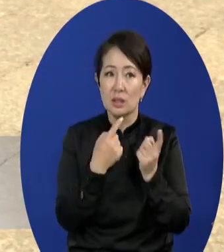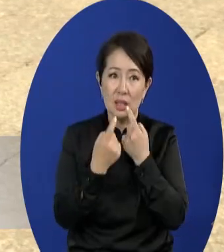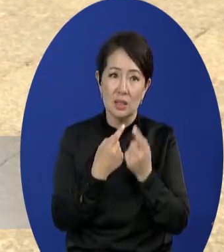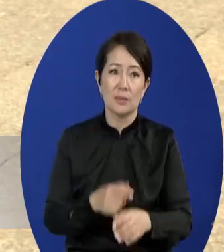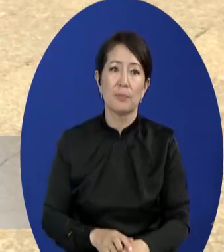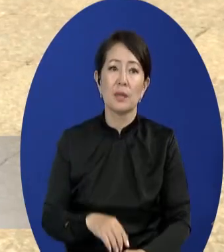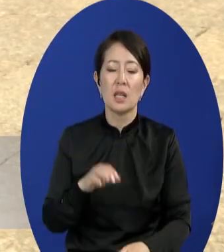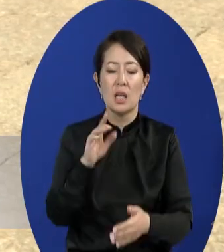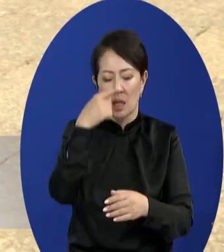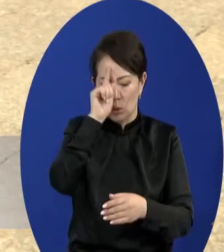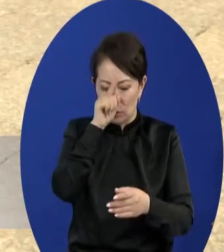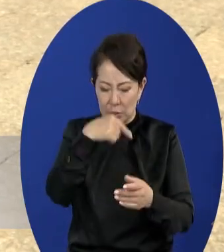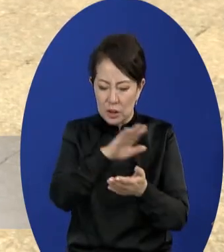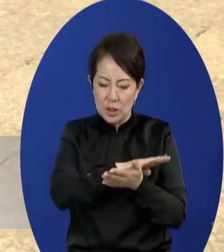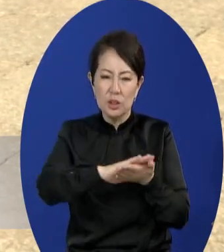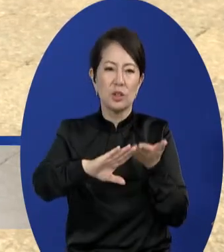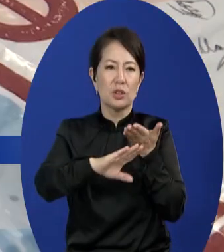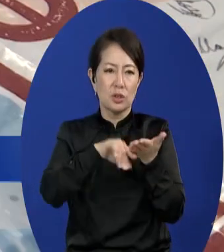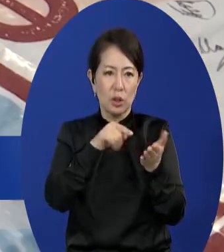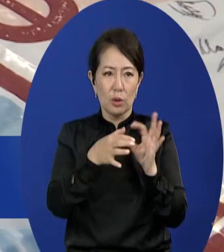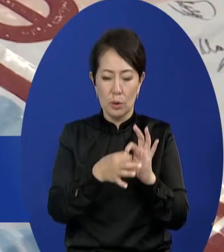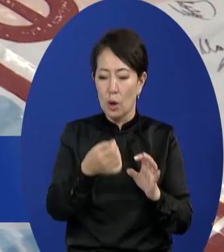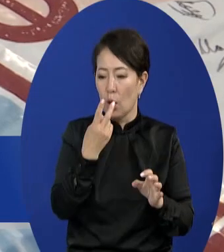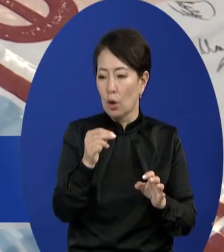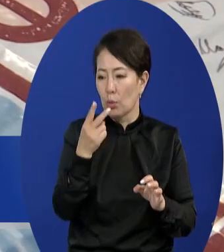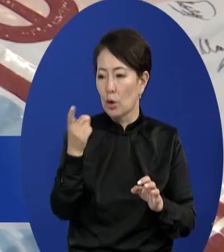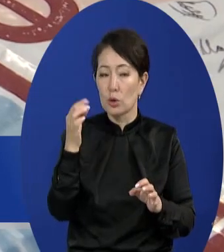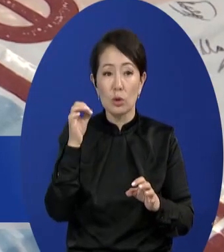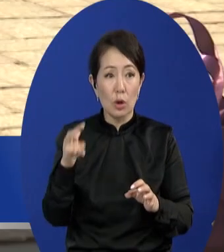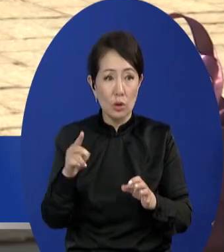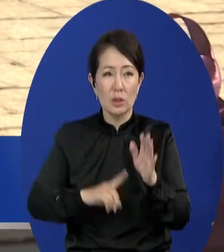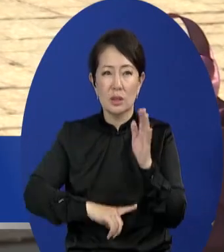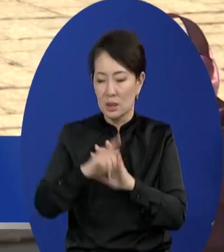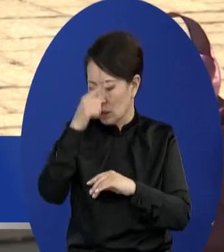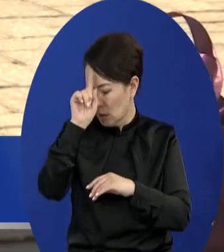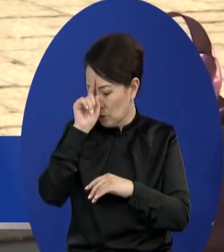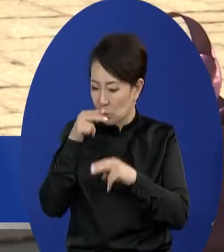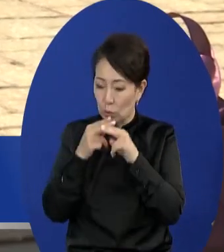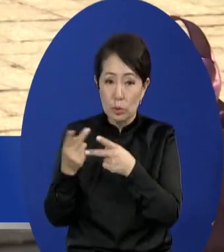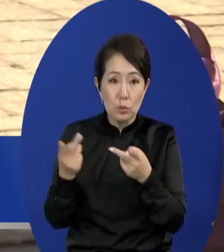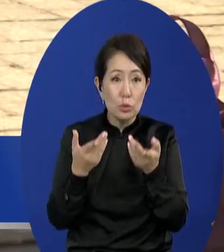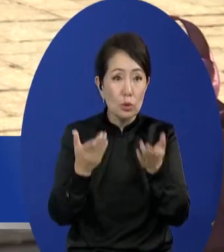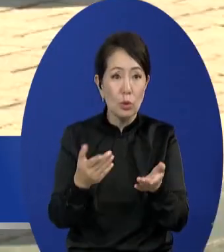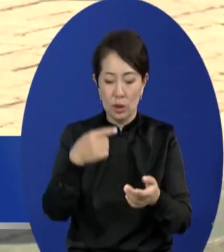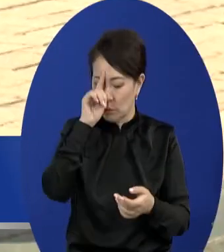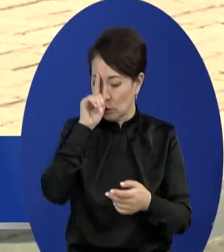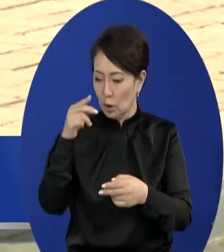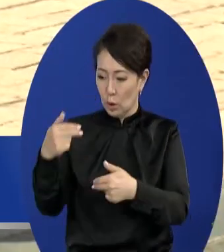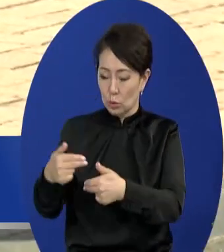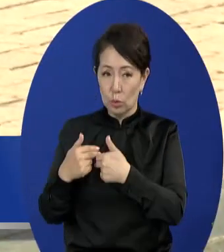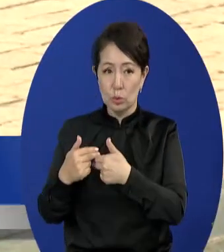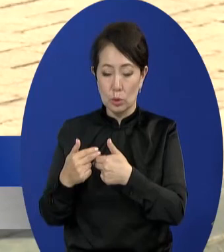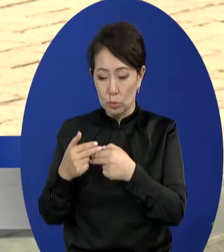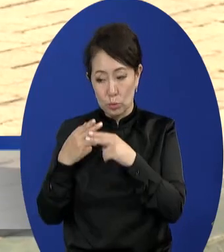Эрүүл мэндийн салбарын шинжилгээний хүрээнд 2021 оноос эрүүл мэндийн байгууллагын үзүүлсэн тосломж үйлчлэгийг гүйцэтгэлээр буюу эмнэлгийн тосломж үйлчлэгийн